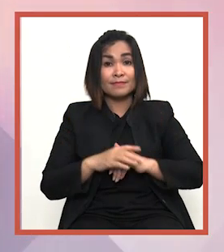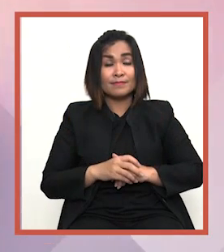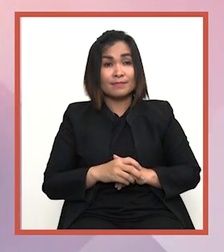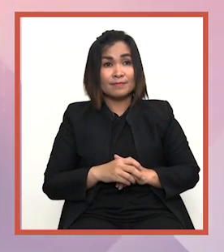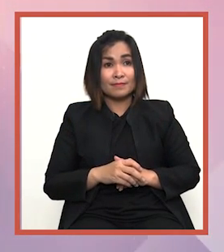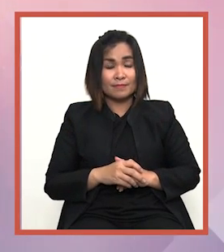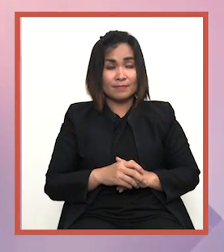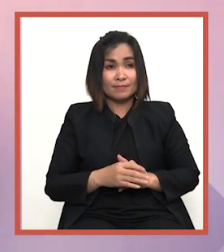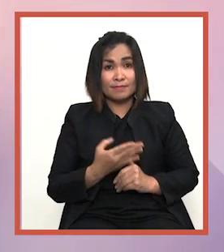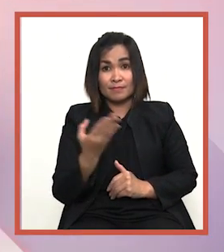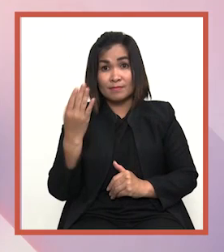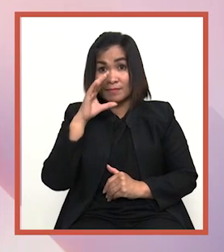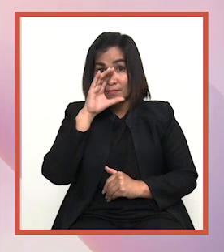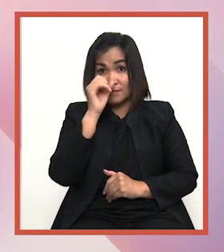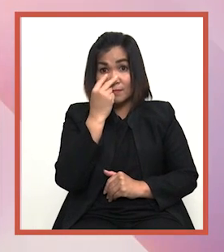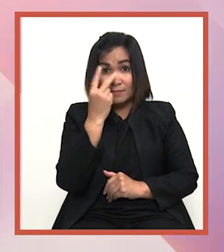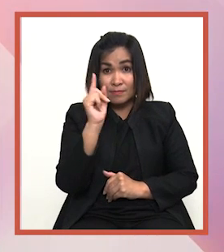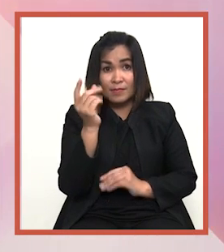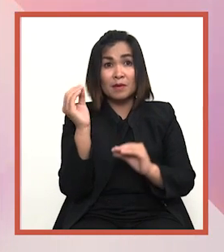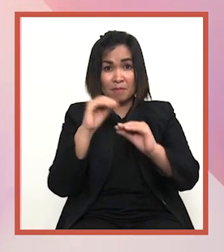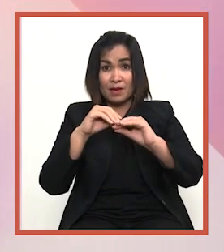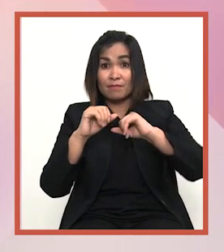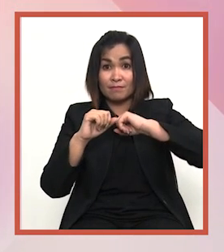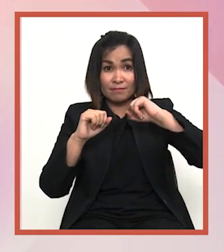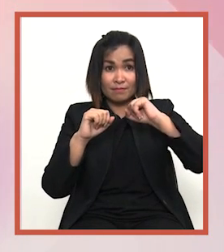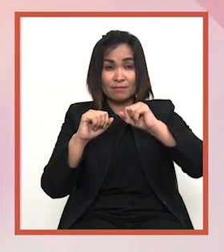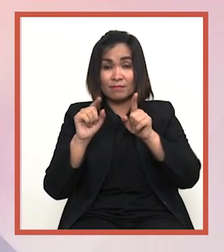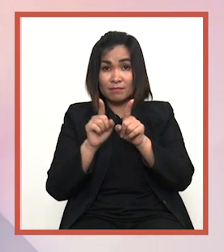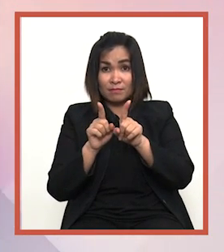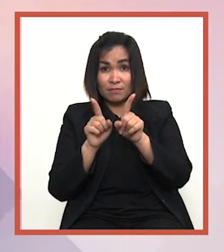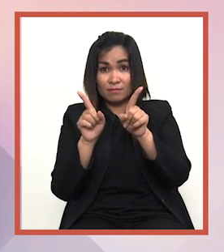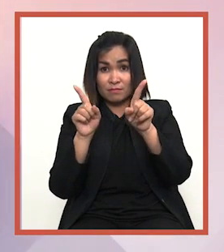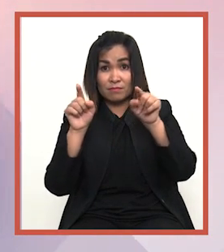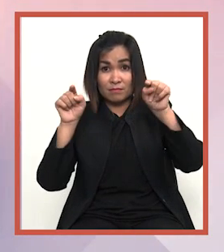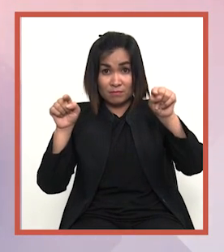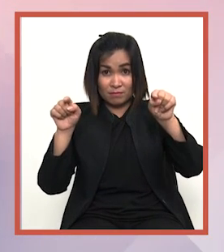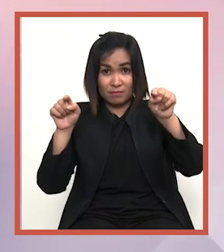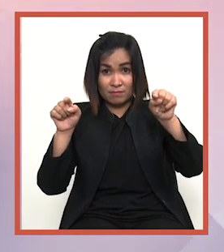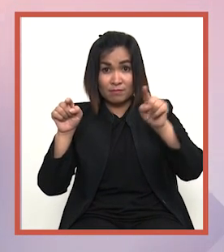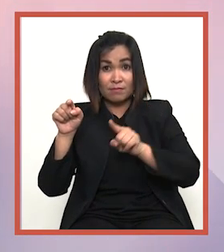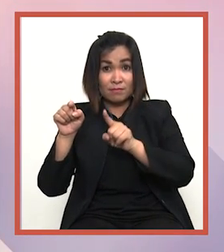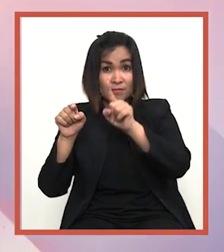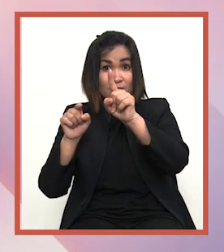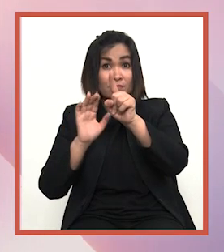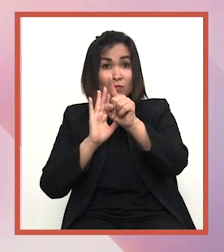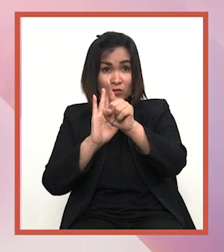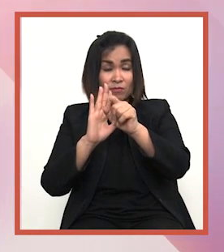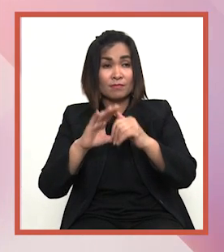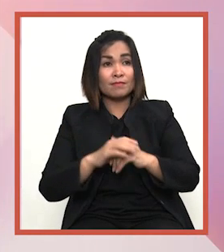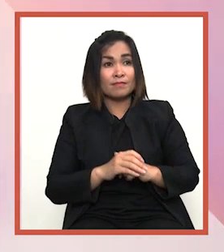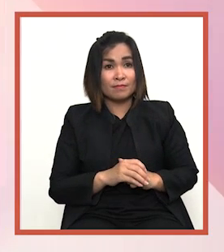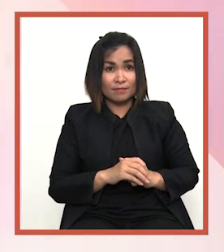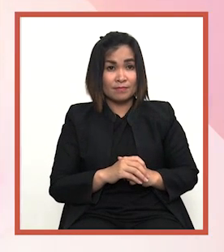ถ้านักเรียนสังเกตนะครับนะมันจะมีขีดที่เพิ่มขึ้นมานะครับเป็นฝั่งตรงข้ามนะฮะจะเป็นแบบงานติดตั้งของสวิตช์อันดับนั่นเองนะ